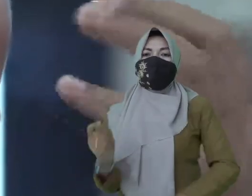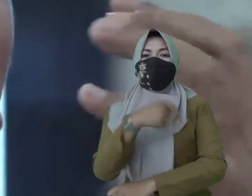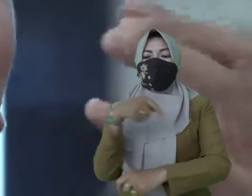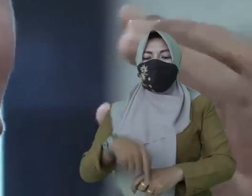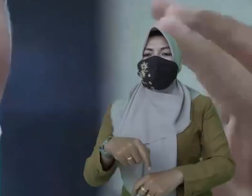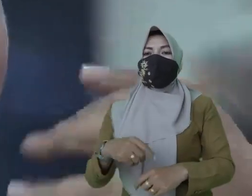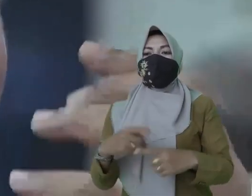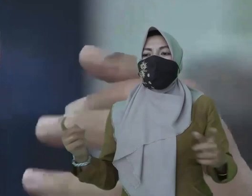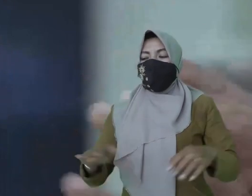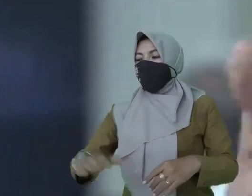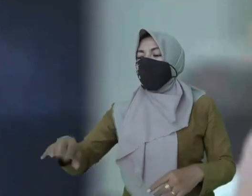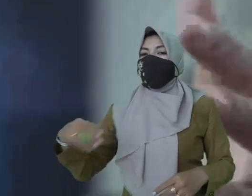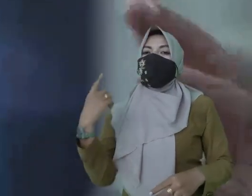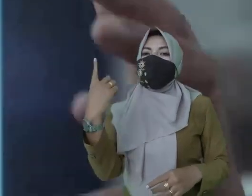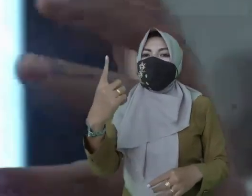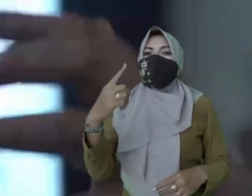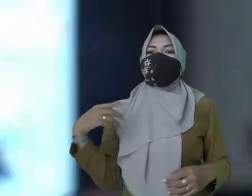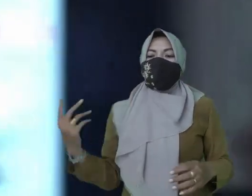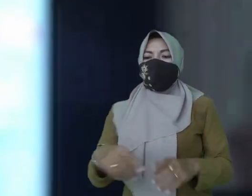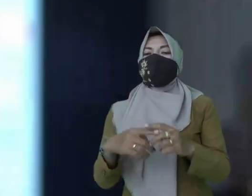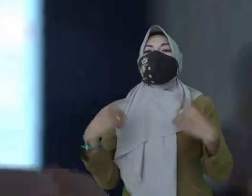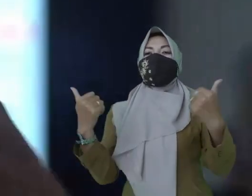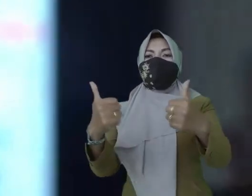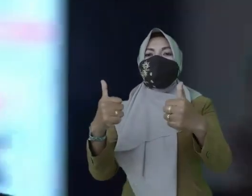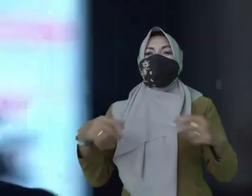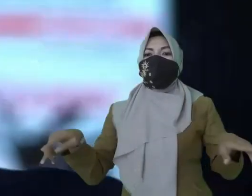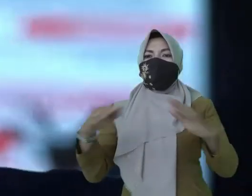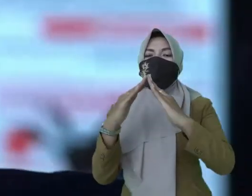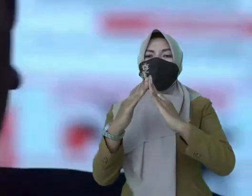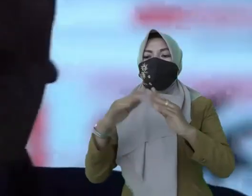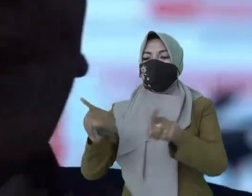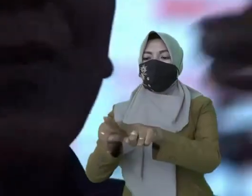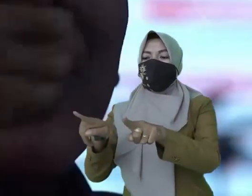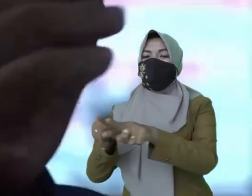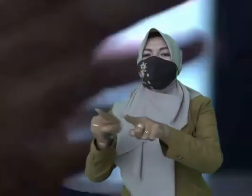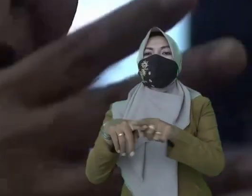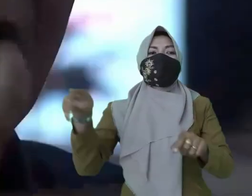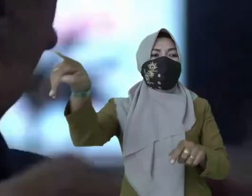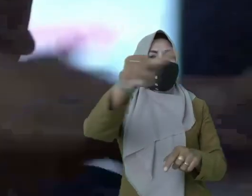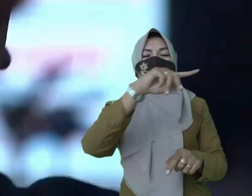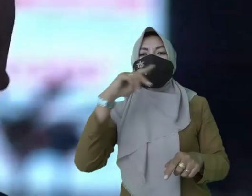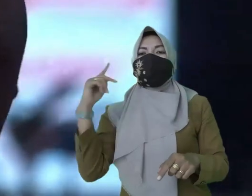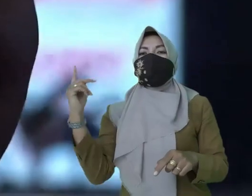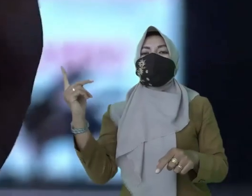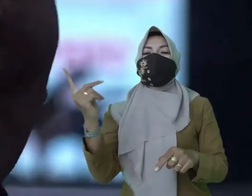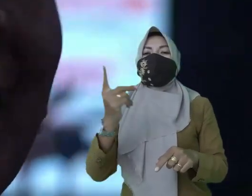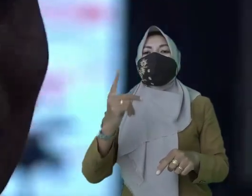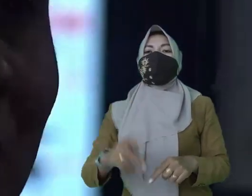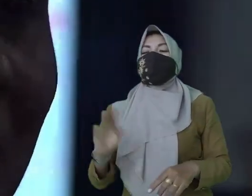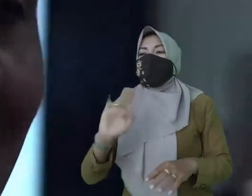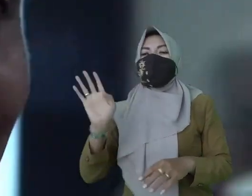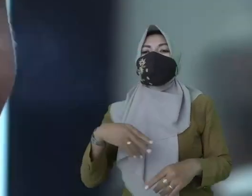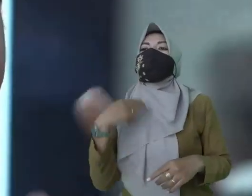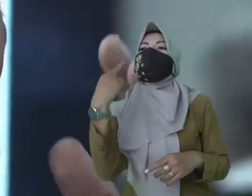melindungi diri, jadi melindungi anak itu sendiri, melindungi keluarganya, melindungi kawannya, melindungi orang sekitarnya.